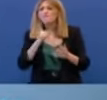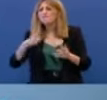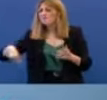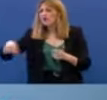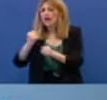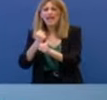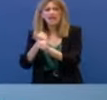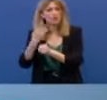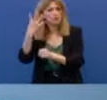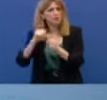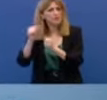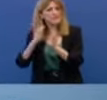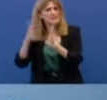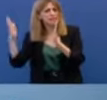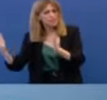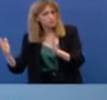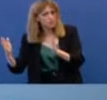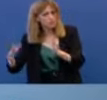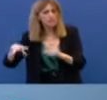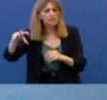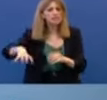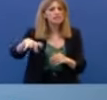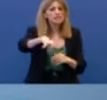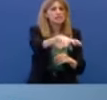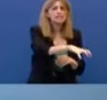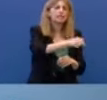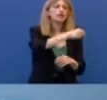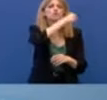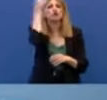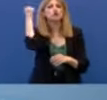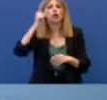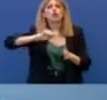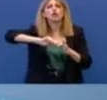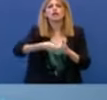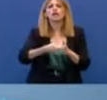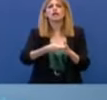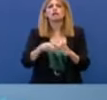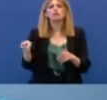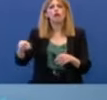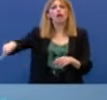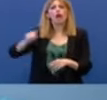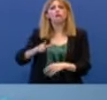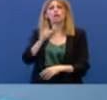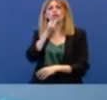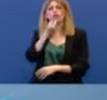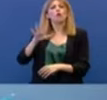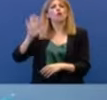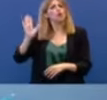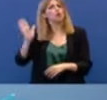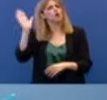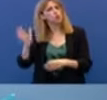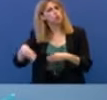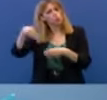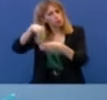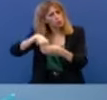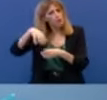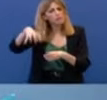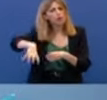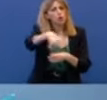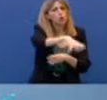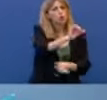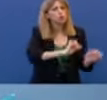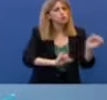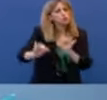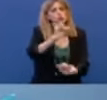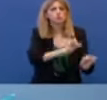χώρων όταν κλείσουν οι σταθμοί αργότερα το καλοκαίρι. Επίσης, μπορεί σε έκτακτες καταστάσεις να χρησιμοποιηθεί